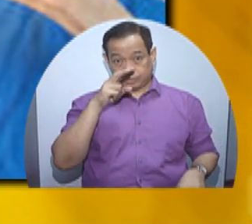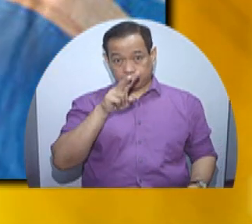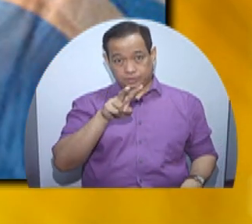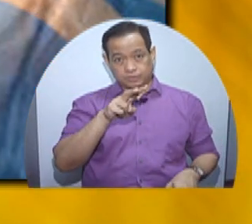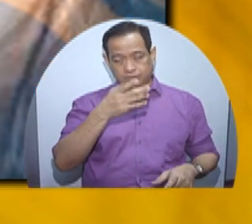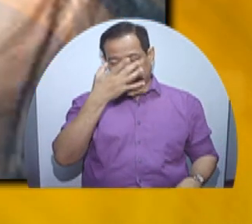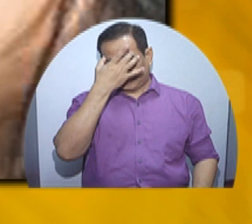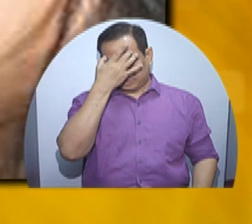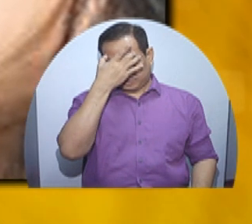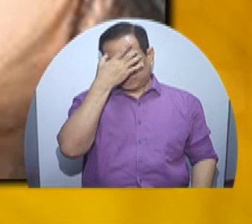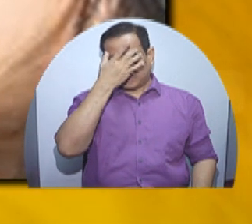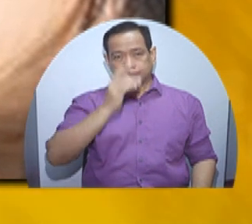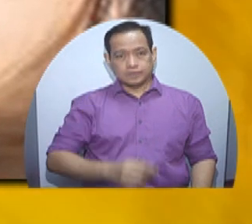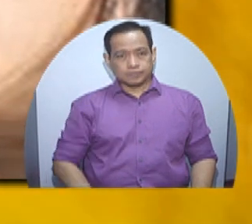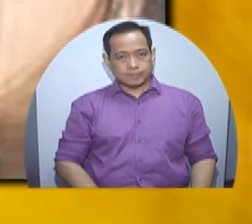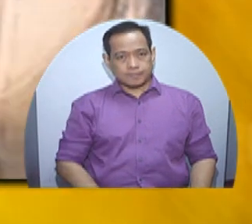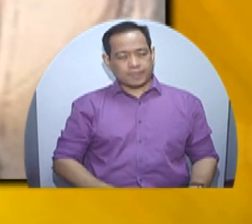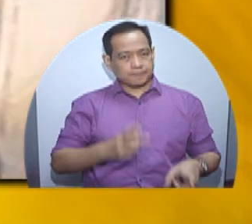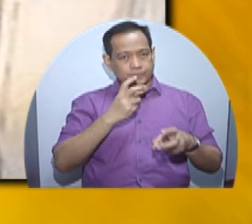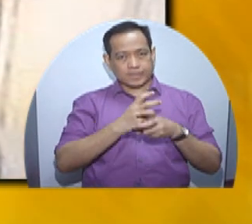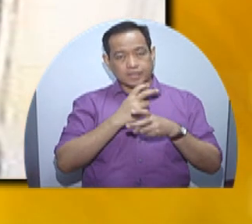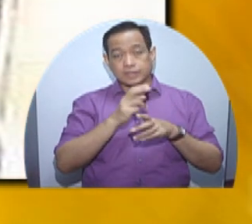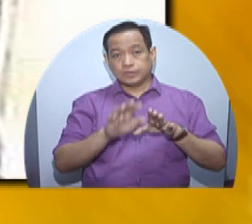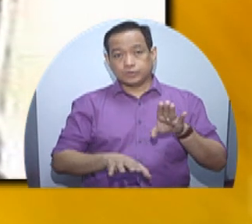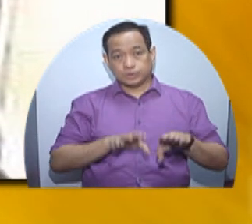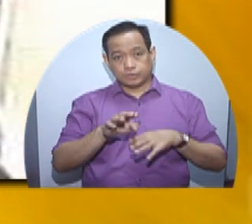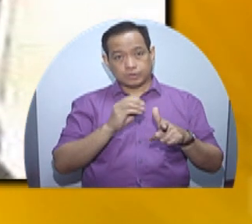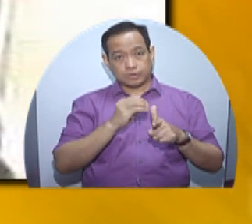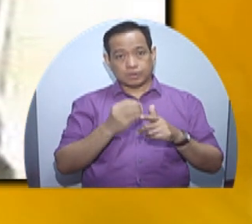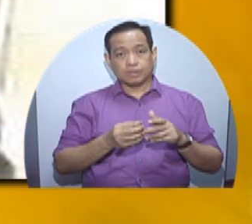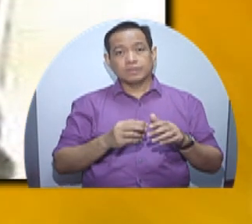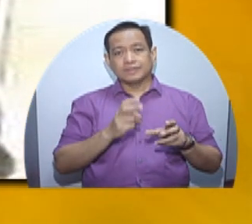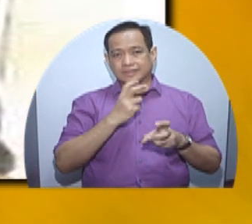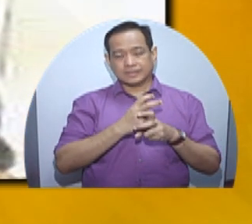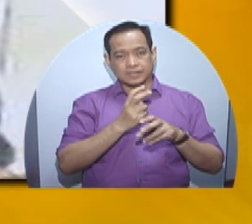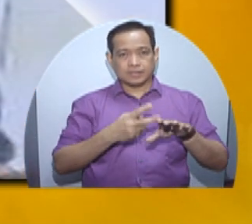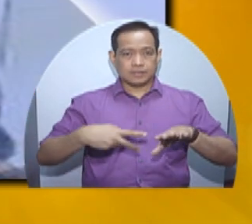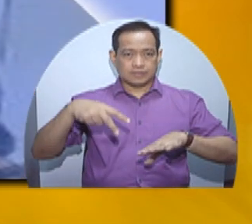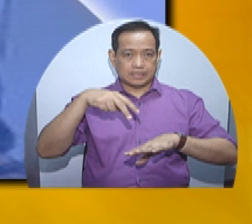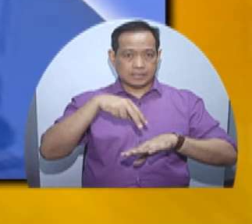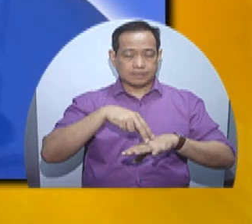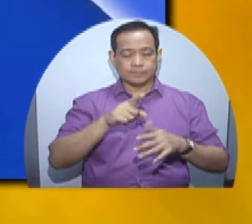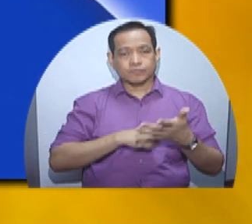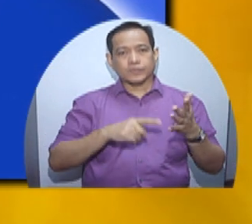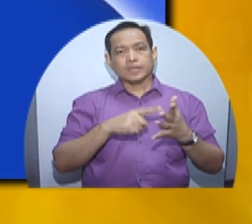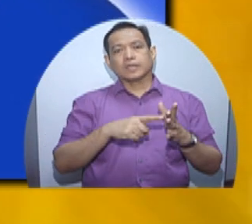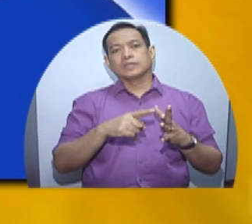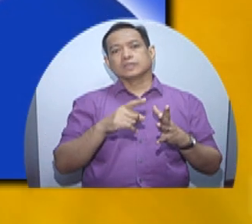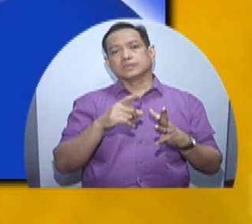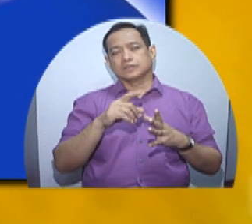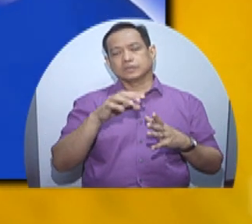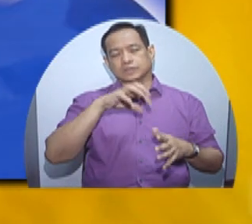pagtingin, pananakit ng ulo, hirap sa paglalakad o sa pagtayo. Ang stroke ay